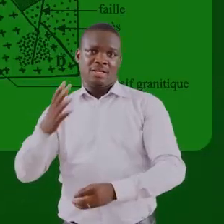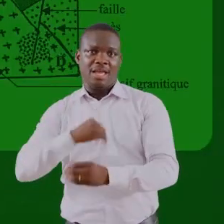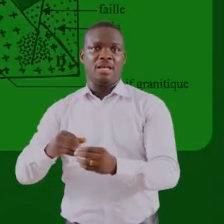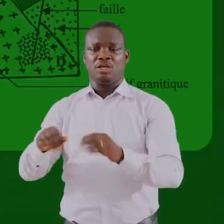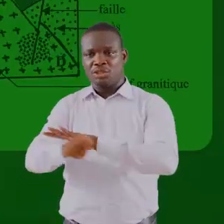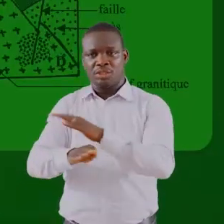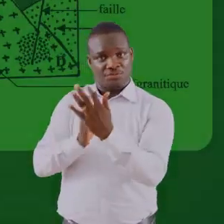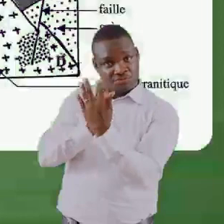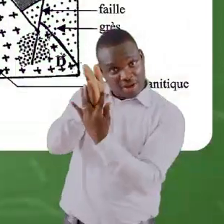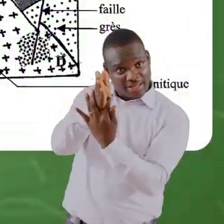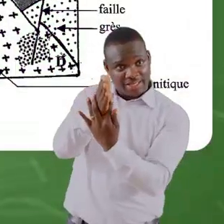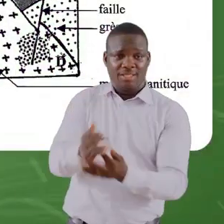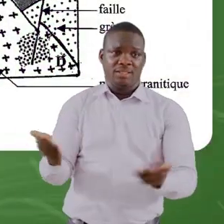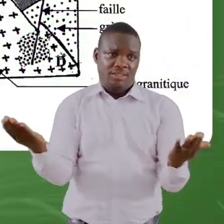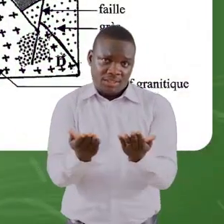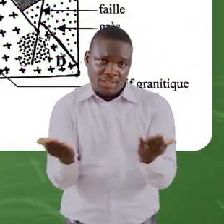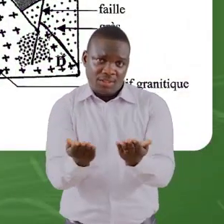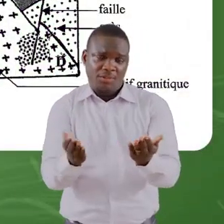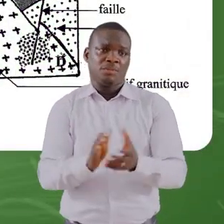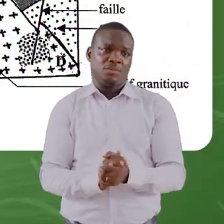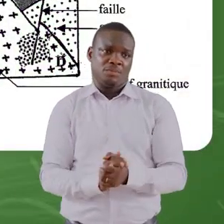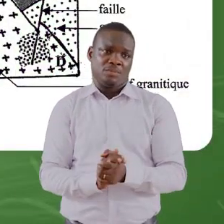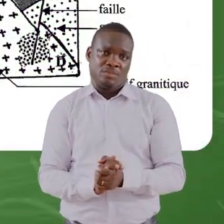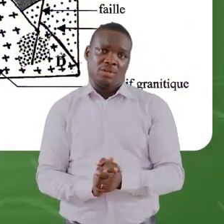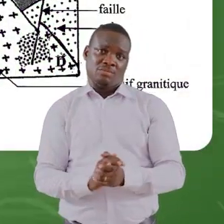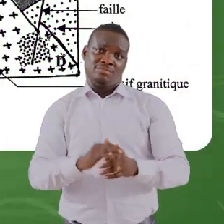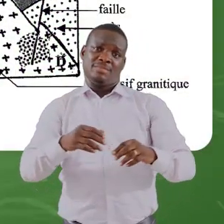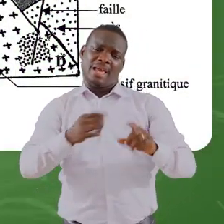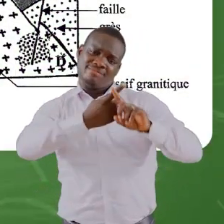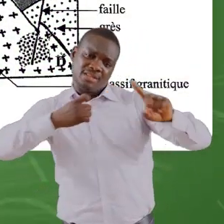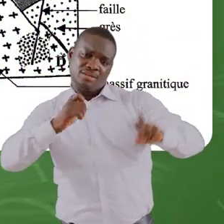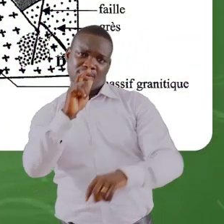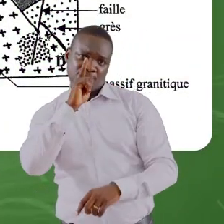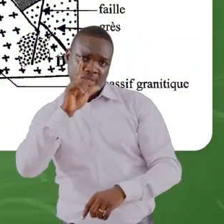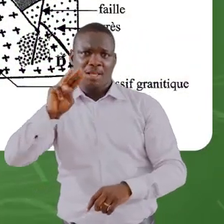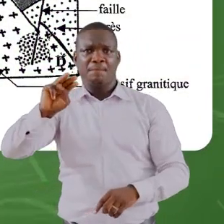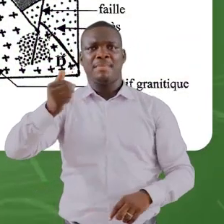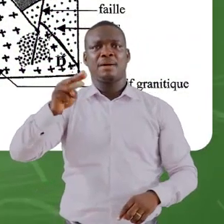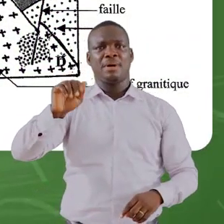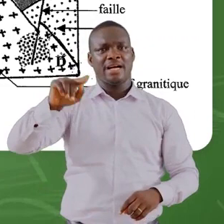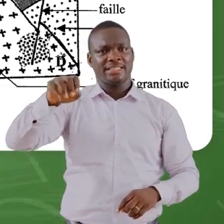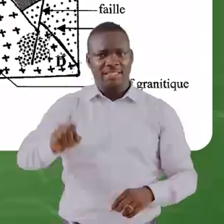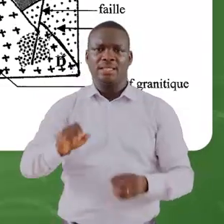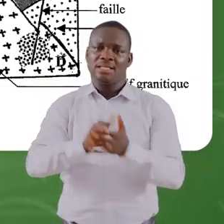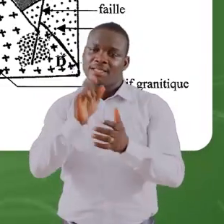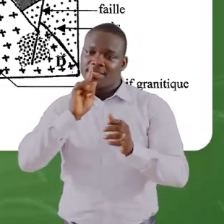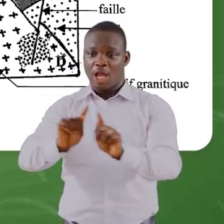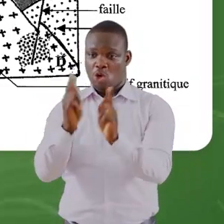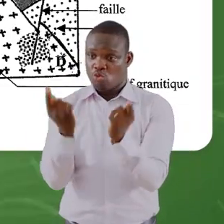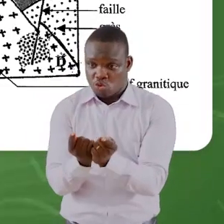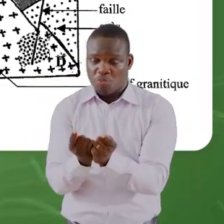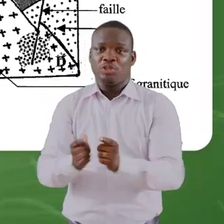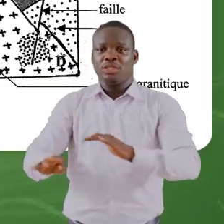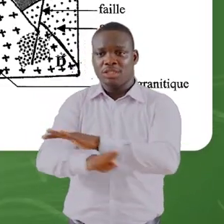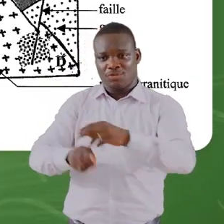faille issus du liquide magmatique constituent un groupe de gîtes